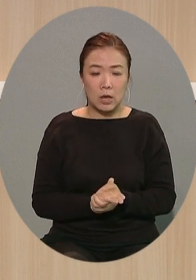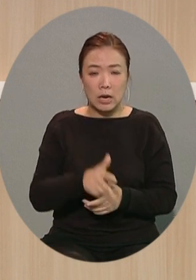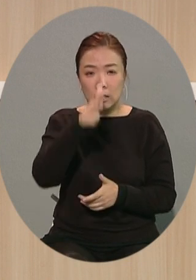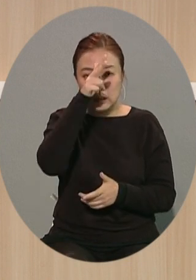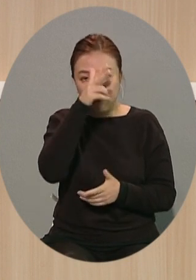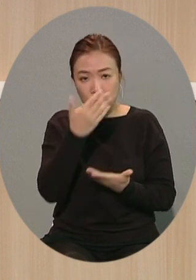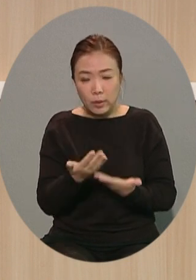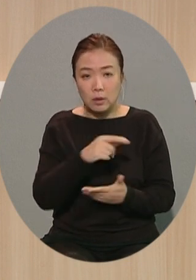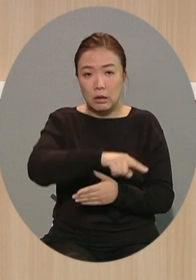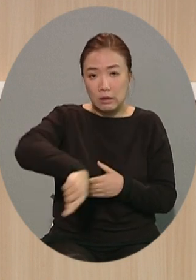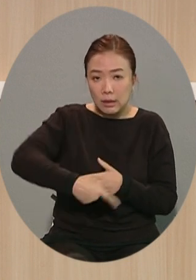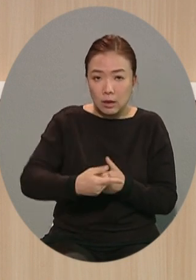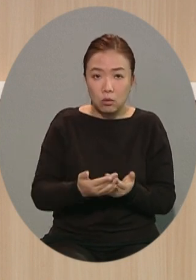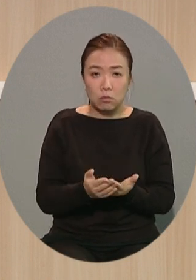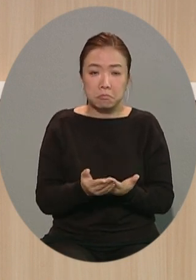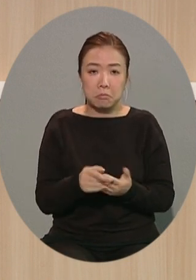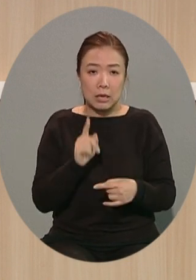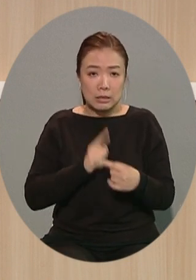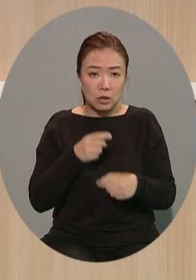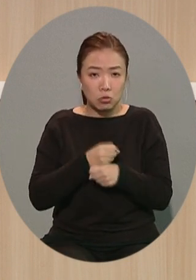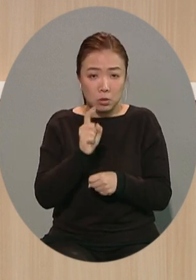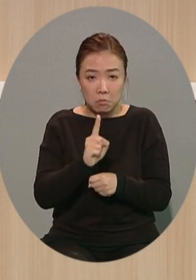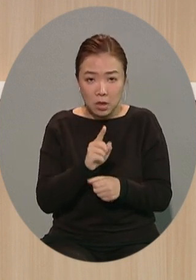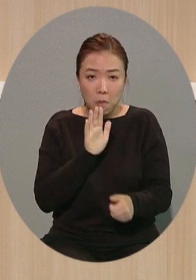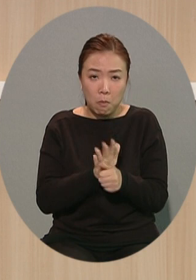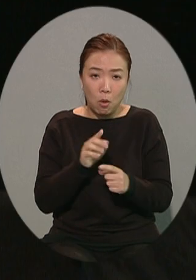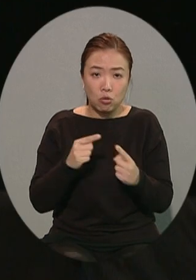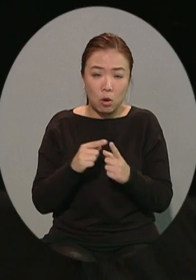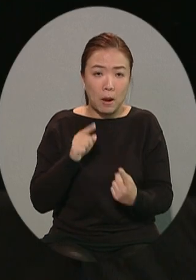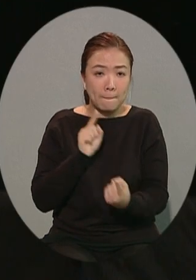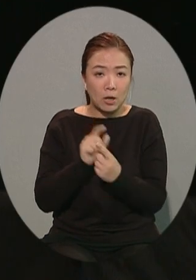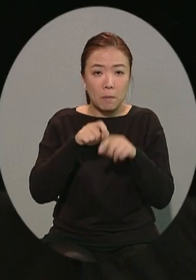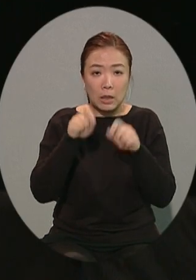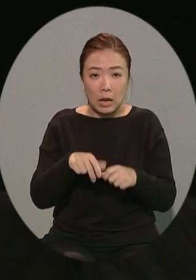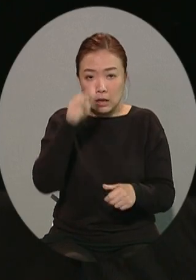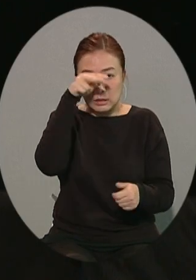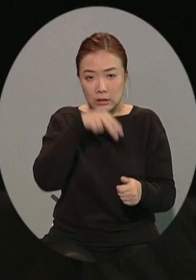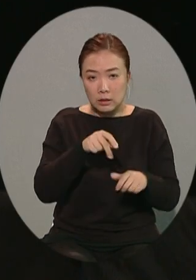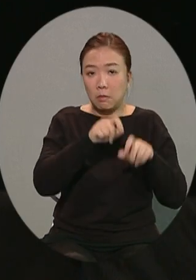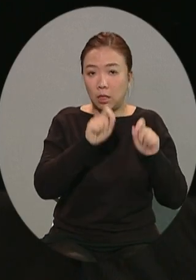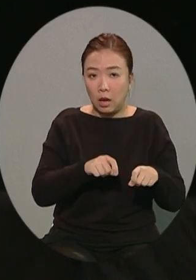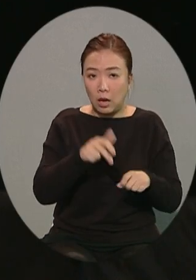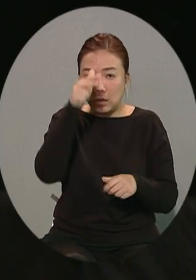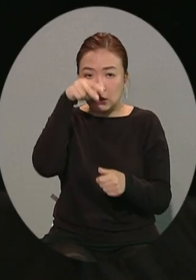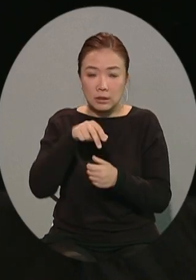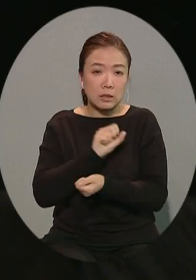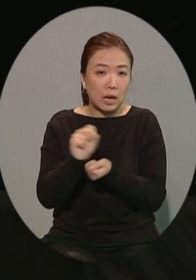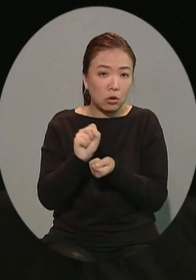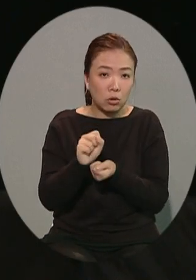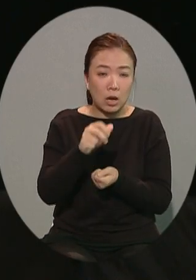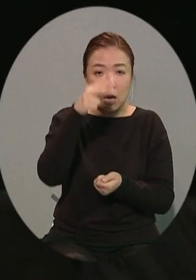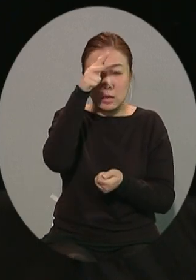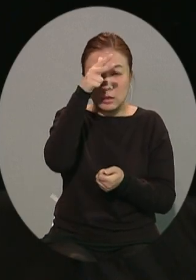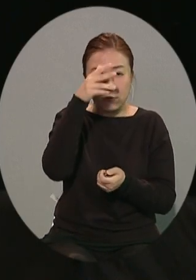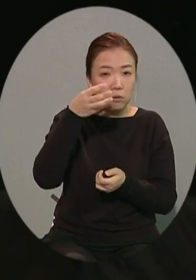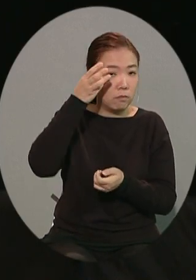沒有什麼可以做去幫到真的居民面對的問題呢？ 政治問題，政治解決。這個政府無視